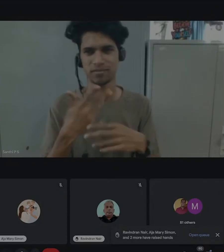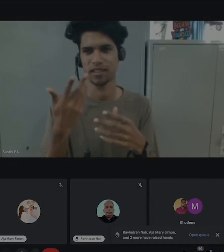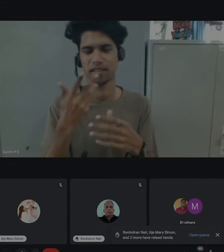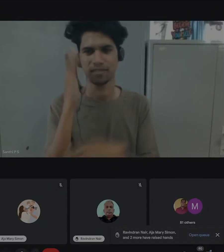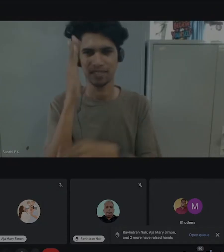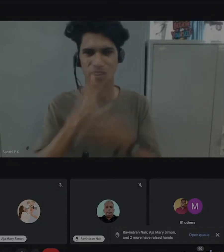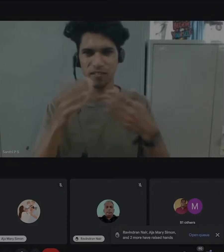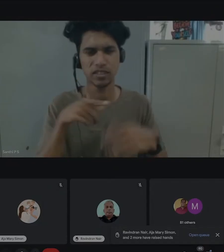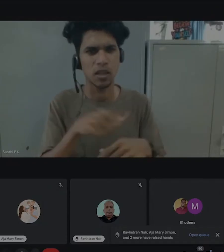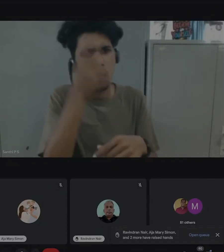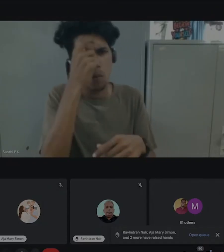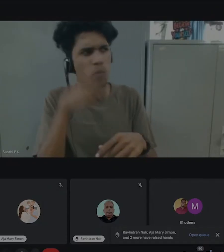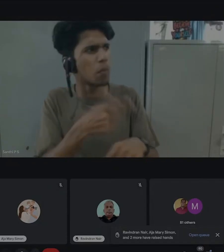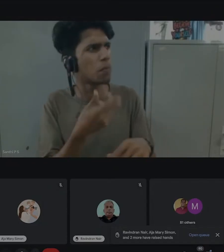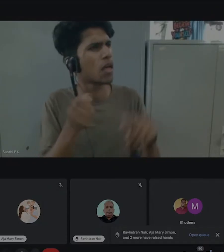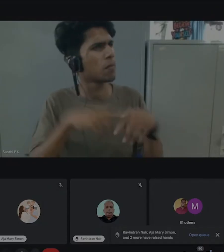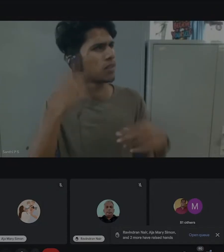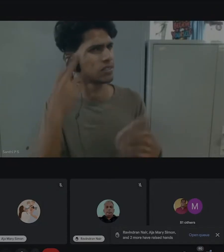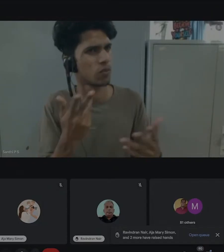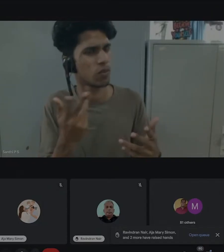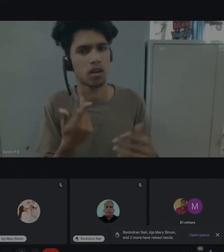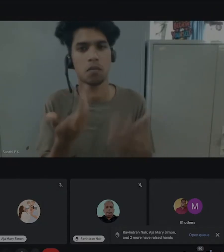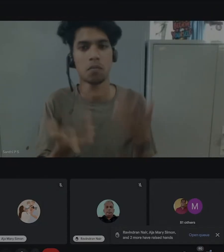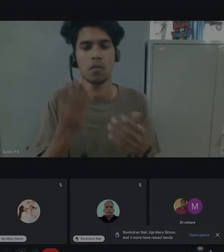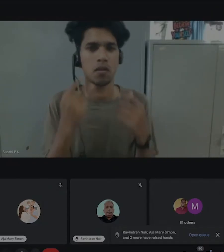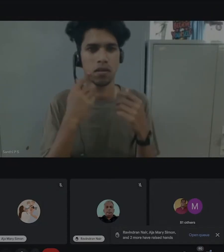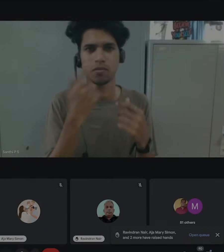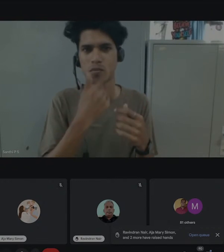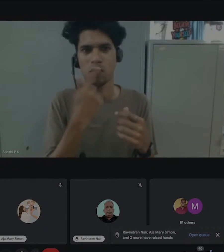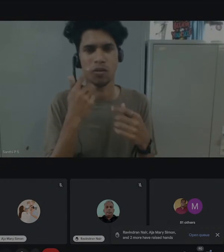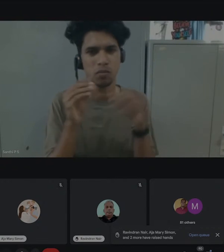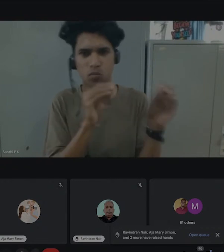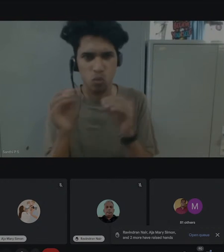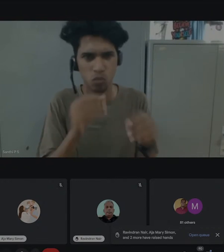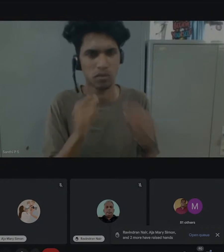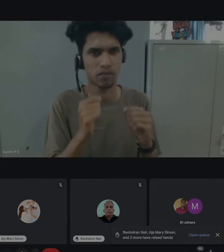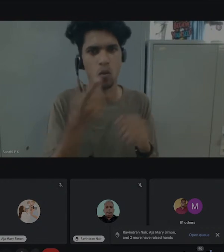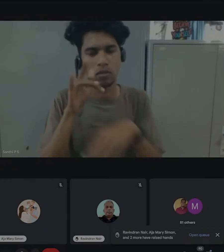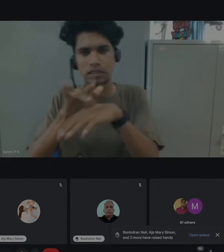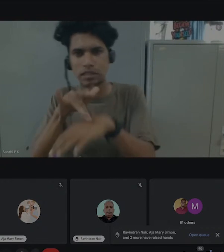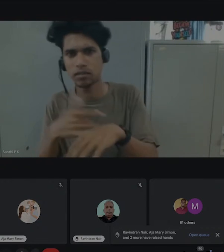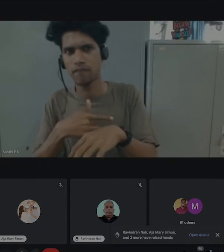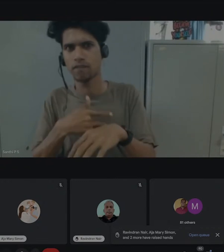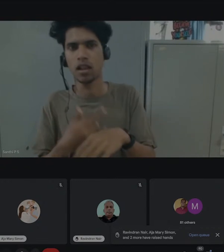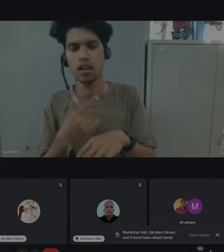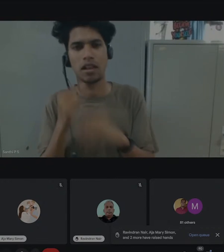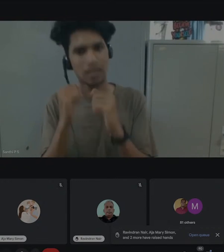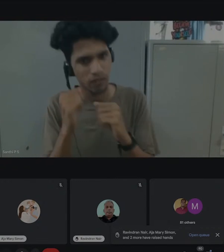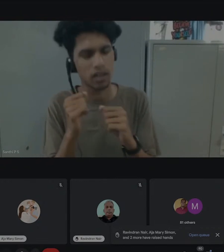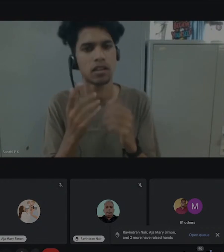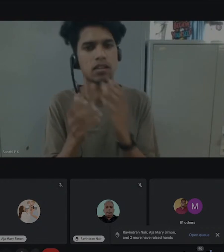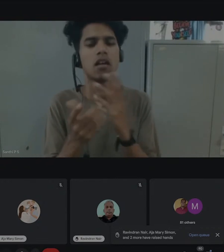ബുദ്ധിമുട്ട്, എന്തുകൊണ്ടാണ് ആ ബുദ്ധിമുട്ട് ഉണ്ടായിരിക്കുന്നത്, മോട്ടോർ ഡിഫിക്കൽട്ടി ആണോ സെൻസറി ഡിഫിക്കൽട്ടി ആണോ എന്നുള്ളതെല്ലാം നമുക്ക്